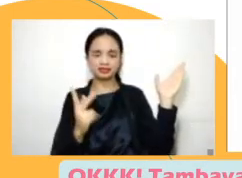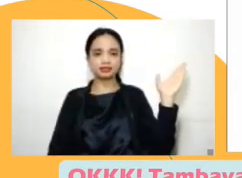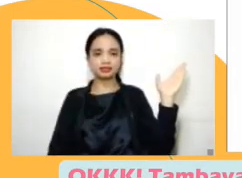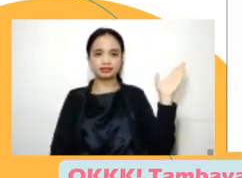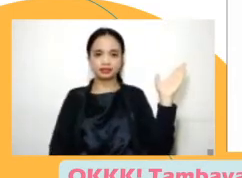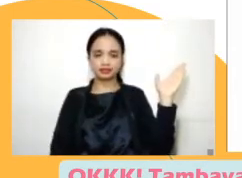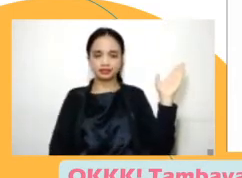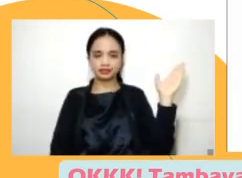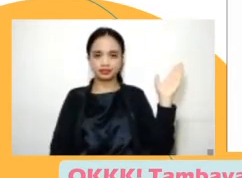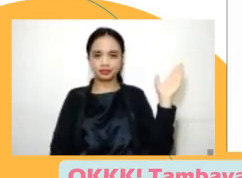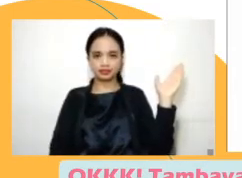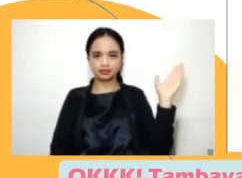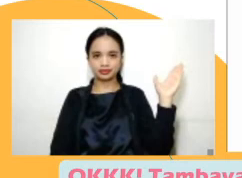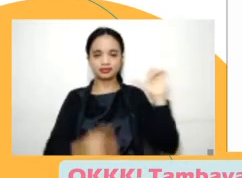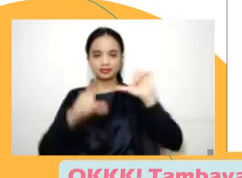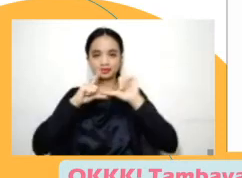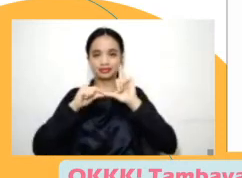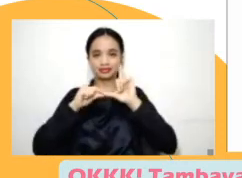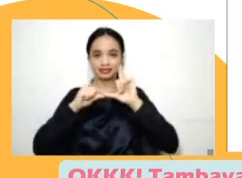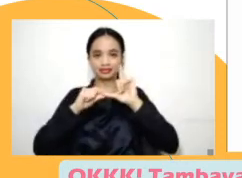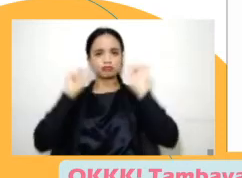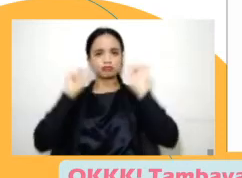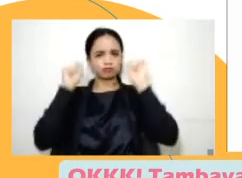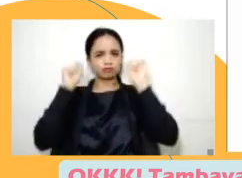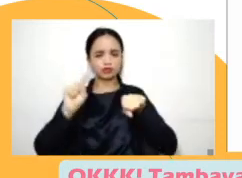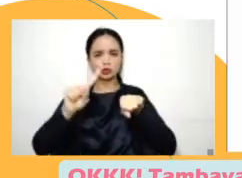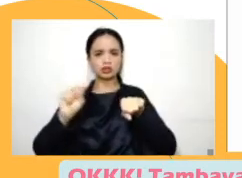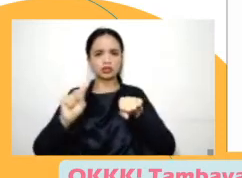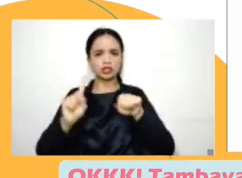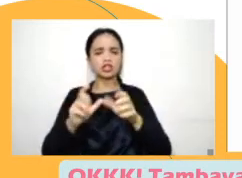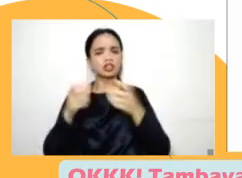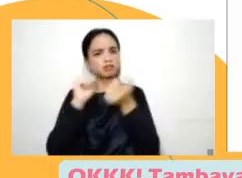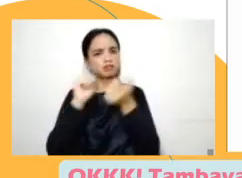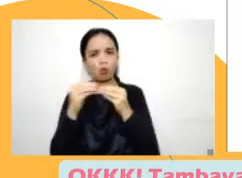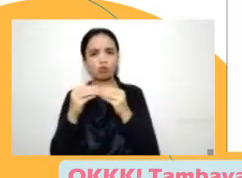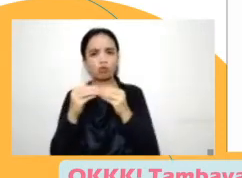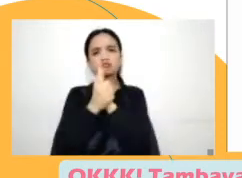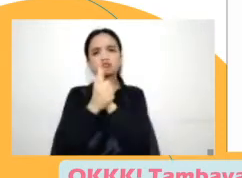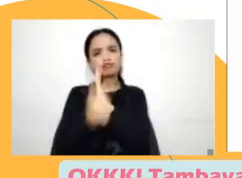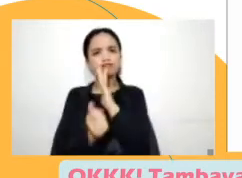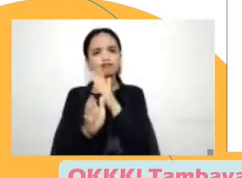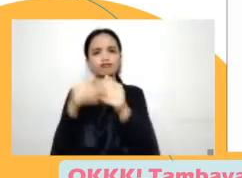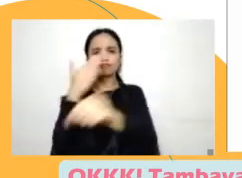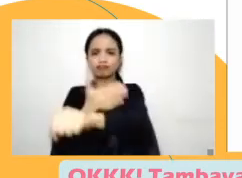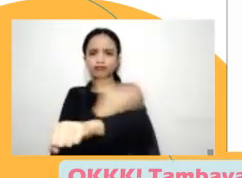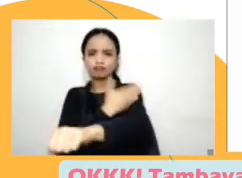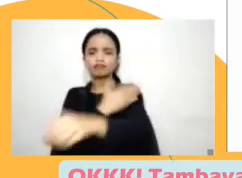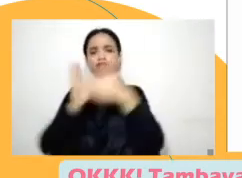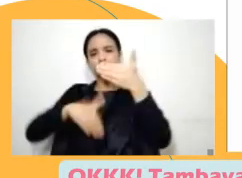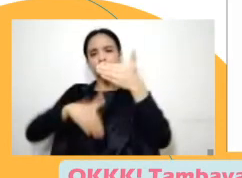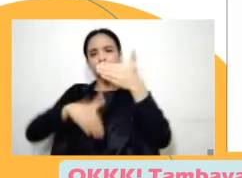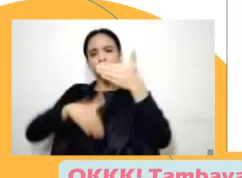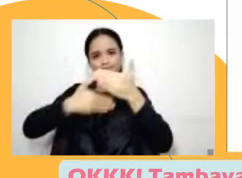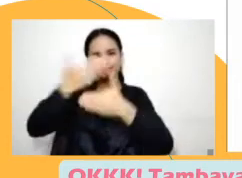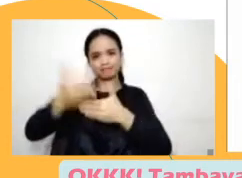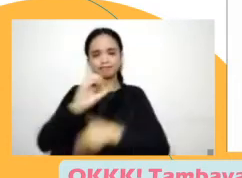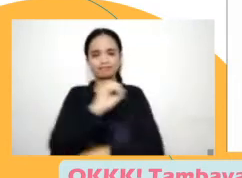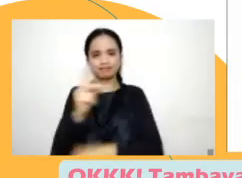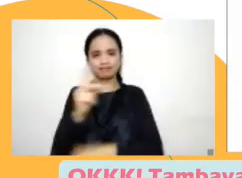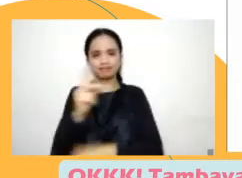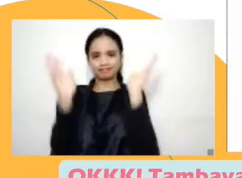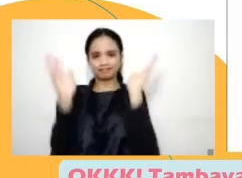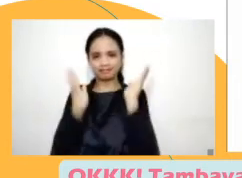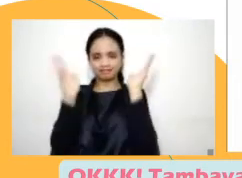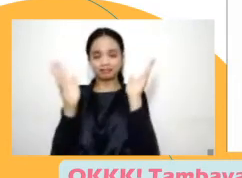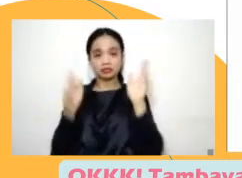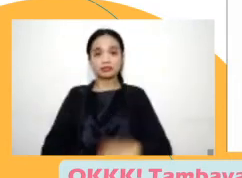deped.in/OKKK Tambayan Eval. Makakatulong po ito para sa pagpapahusay pa ng ating mga susunod na episodes. Kalahati na ng